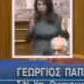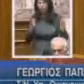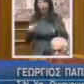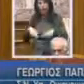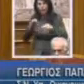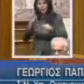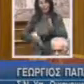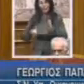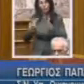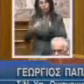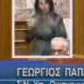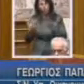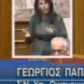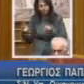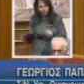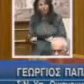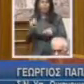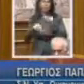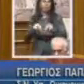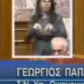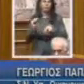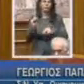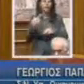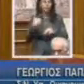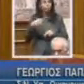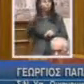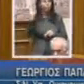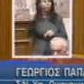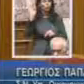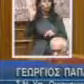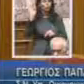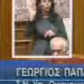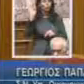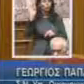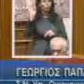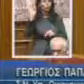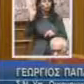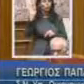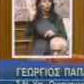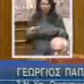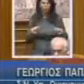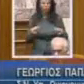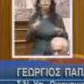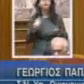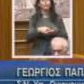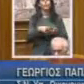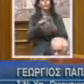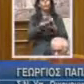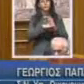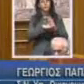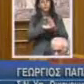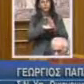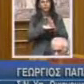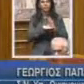αρχές Μαρτίου του 2010. Ο στόχος μας είναι απλός. Ένα δίκαιο, αποτελεσματικό φορολογικό σύστημα που δεν